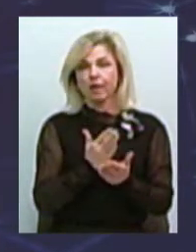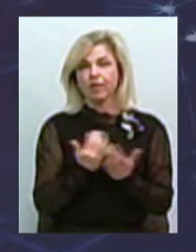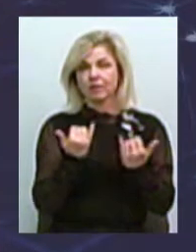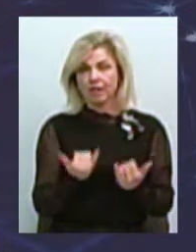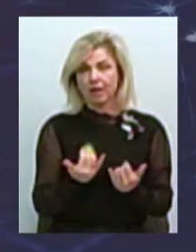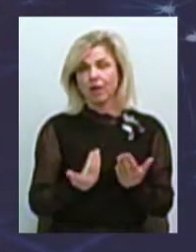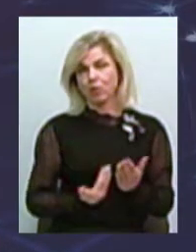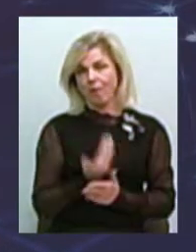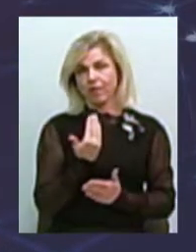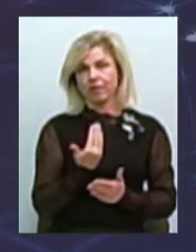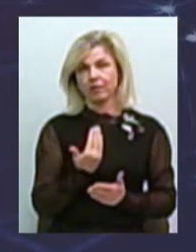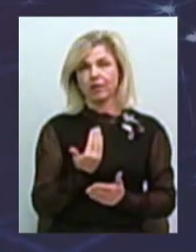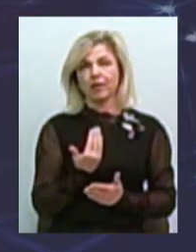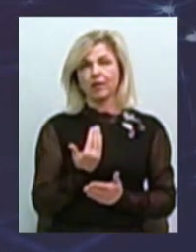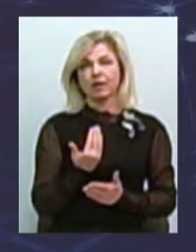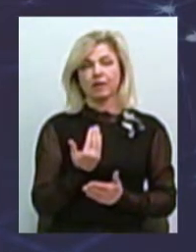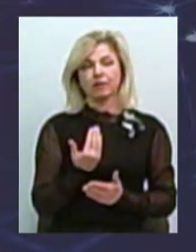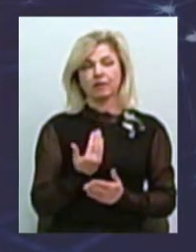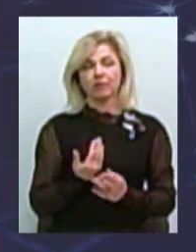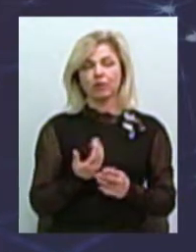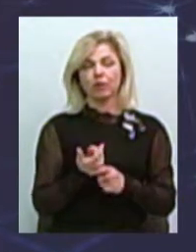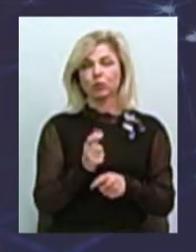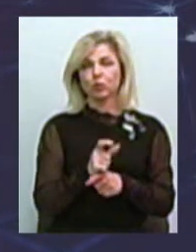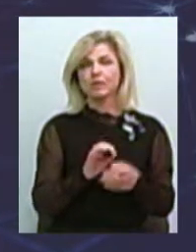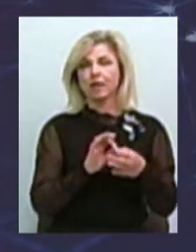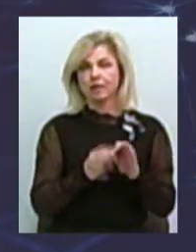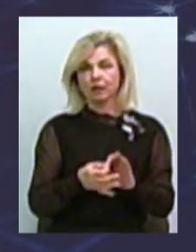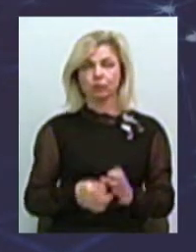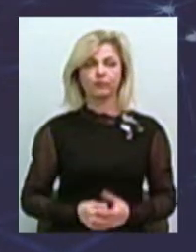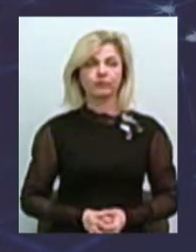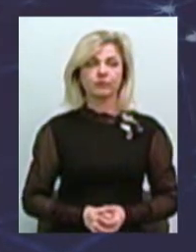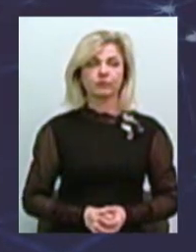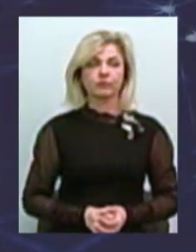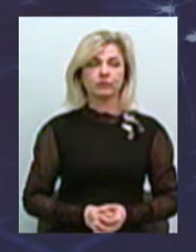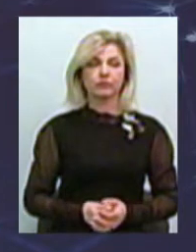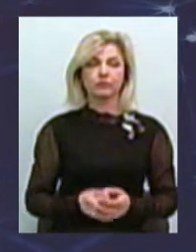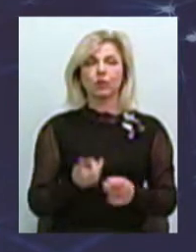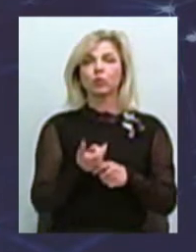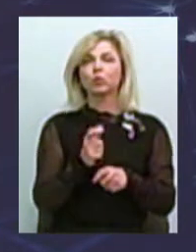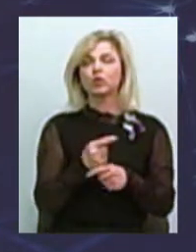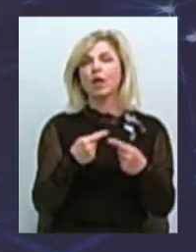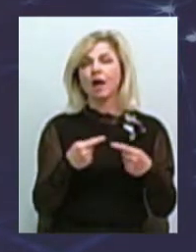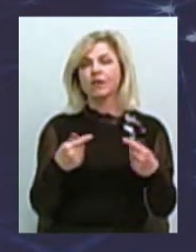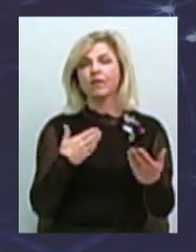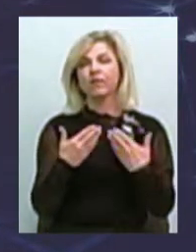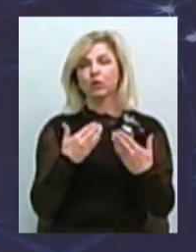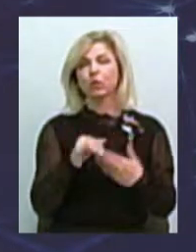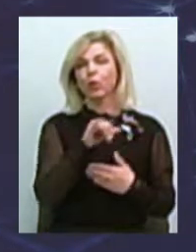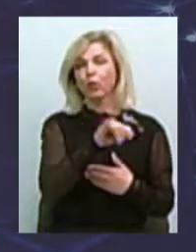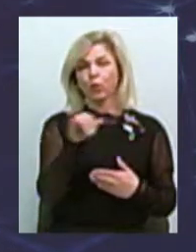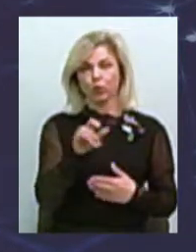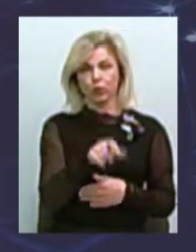і тому ще це дуже складно. І дуже різне відношення існує у людей.